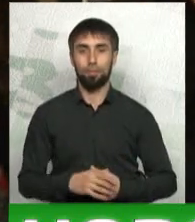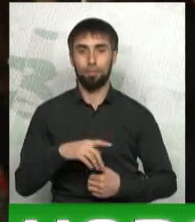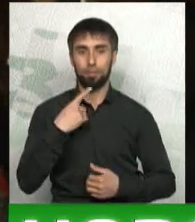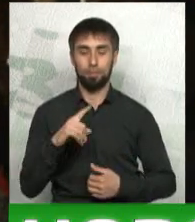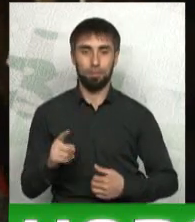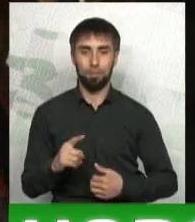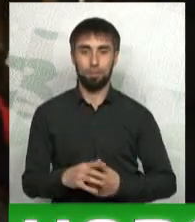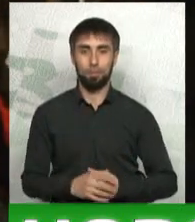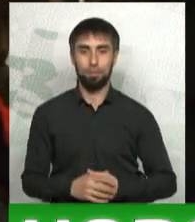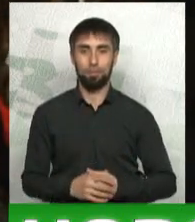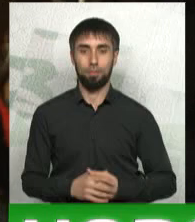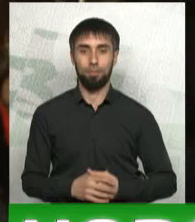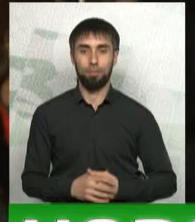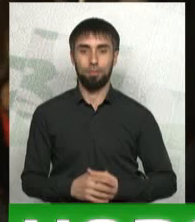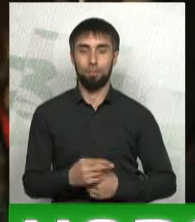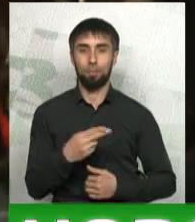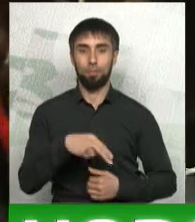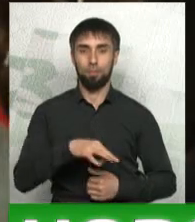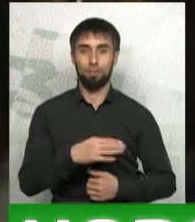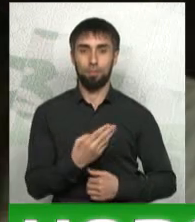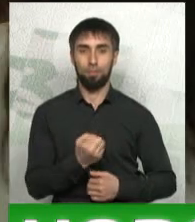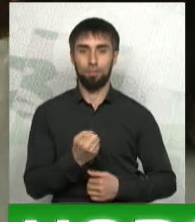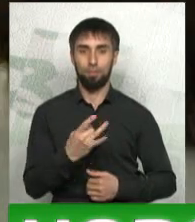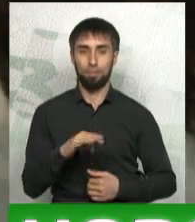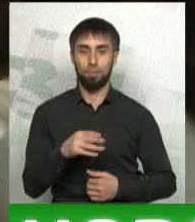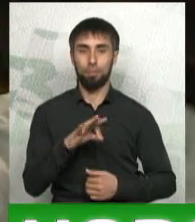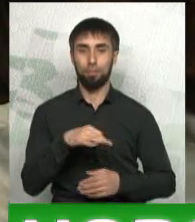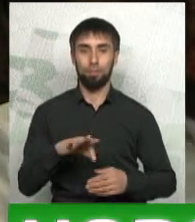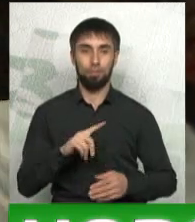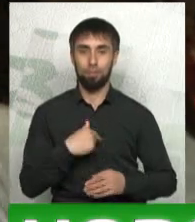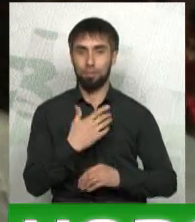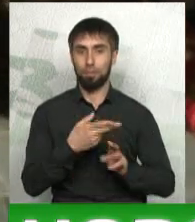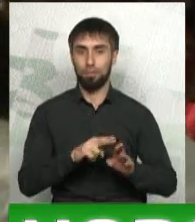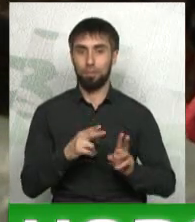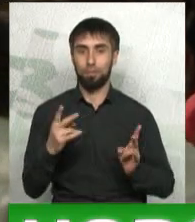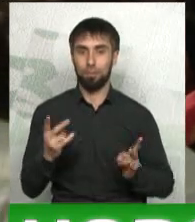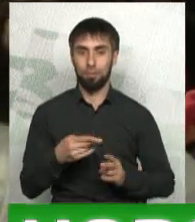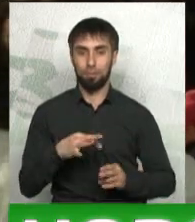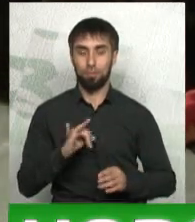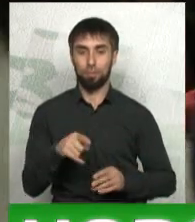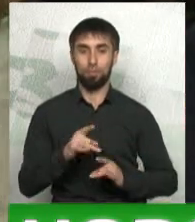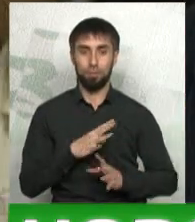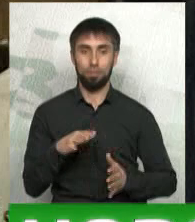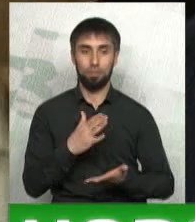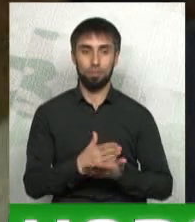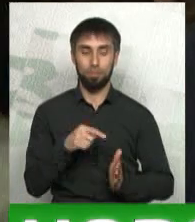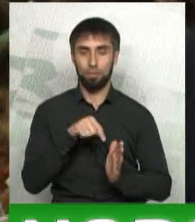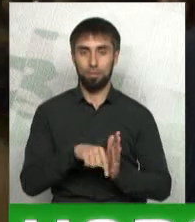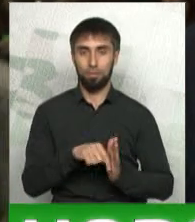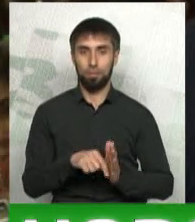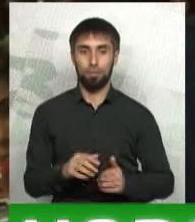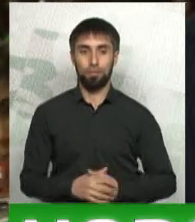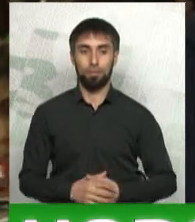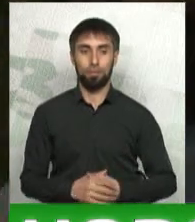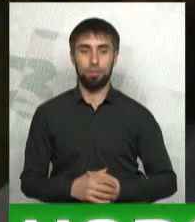сказать, что по шариату то, что нам положено, то и в этом празднике